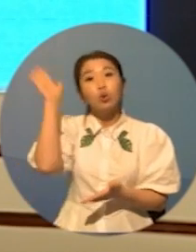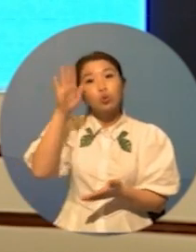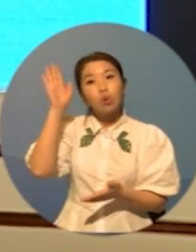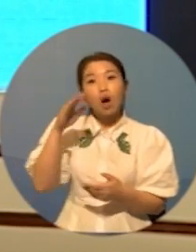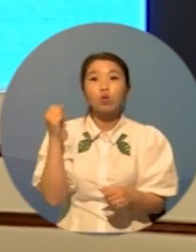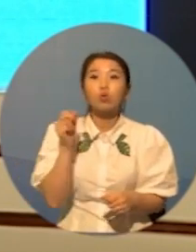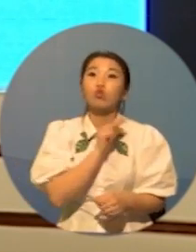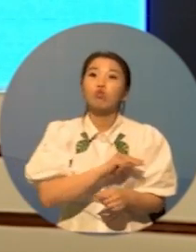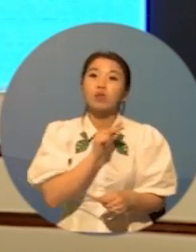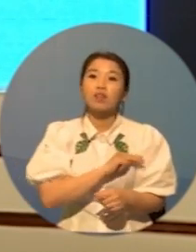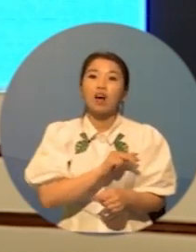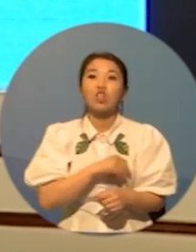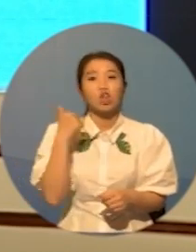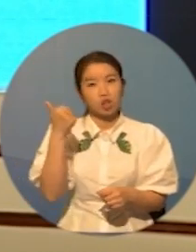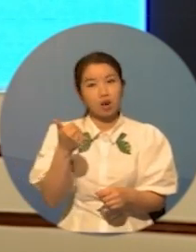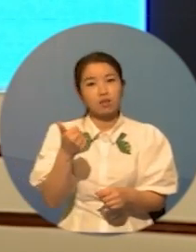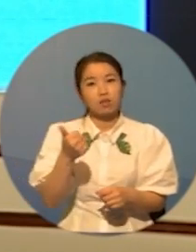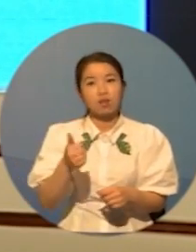жұмыслары сапалы жүргізіліп атыр.